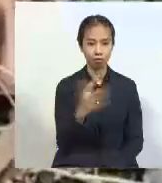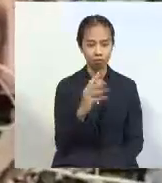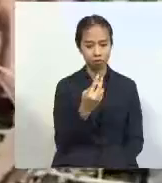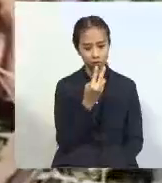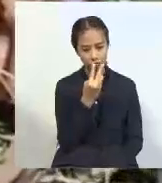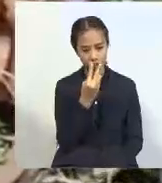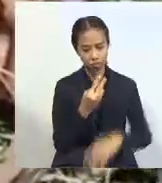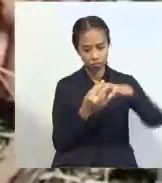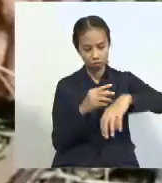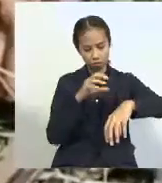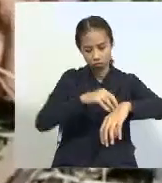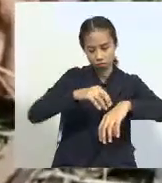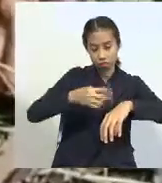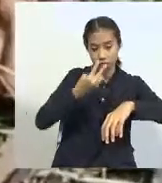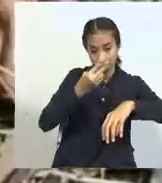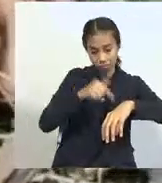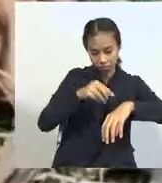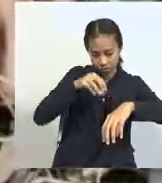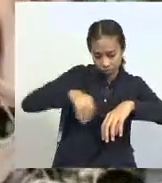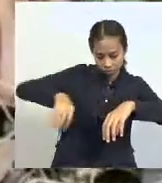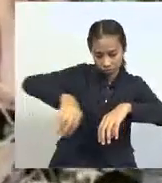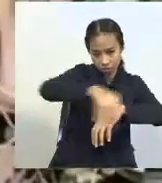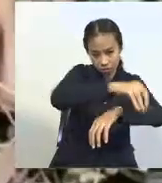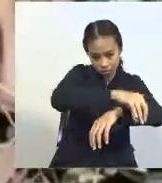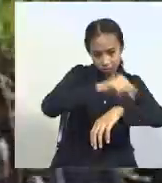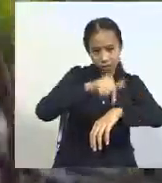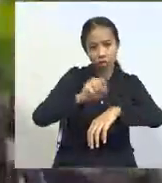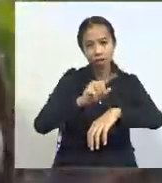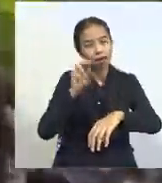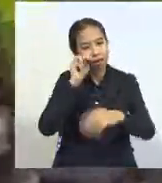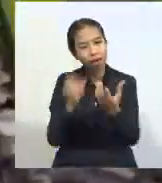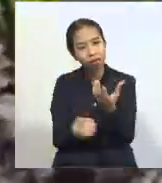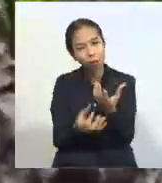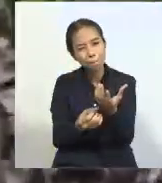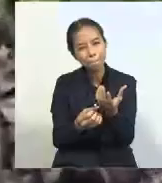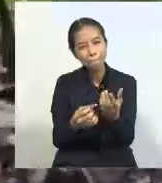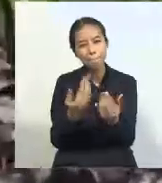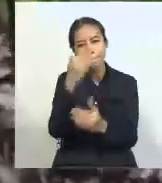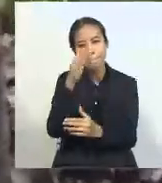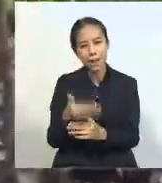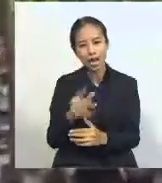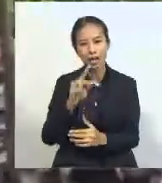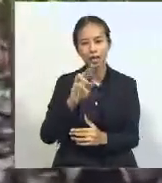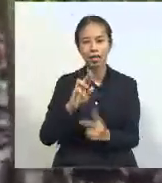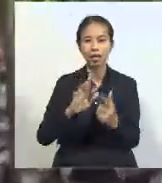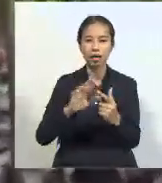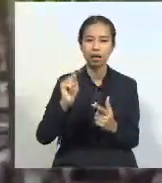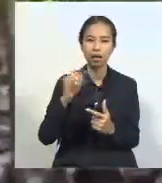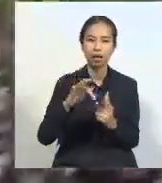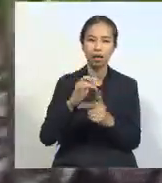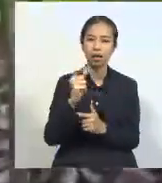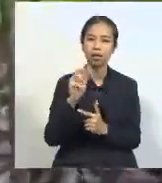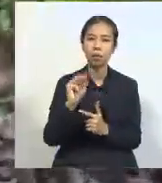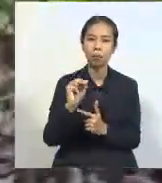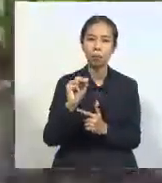อไปดูรอบๆขนำแล้วค่ะก็ไปพบทั้งน้ำต้มพืชกระท่อม12กิโลกรัมเครื่องเลื่อยยนต์อีก2เครื่องพร้อ